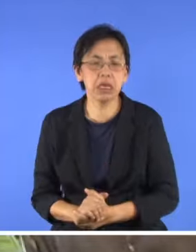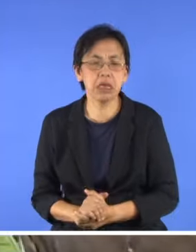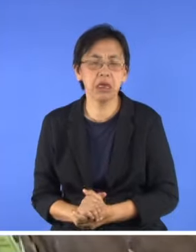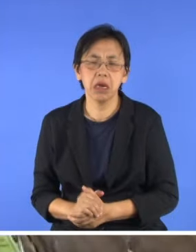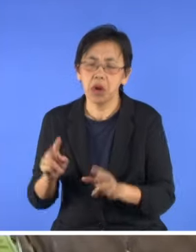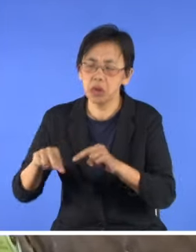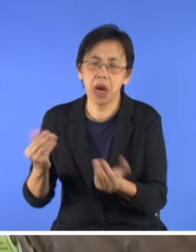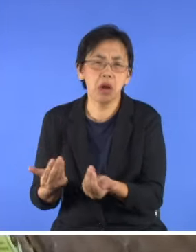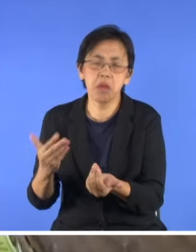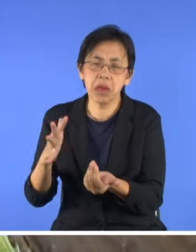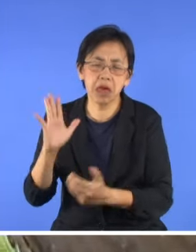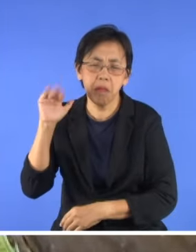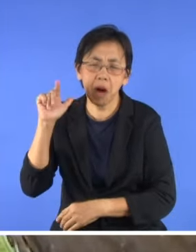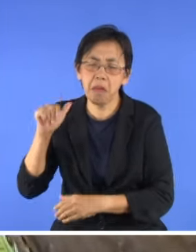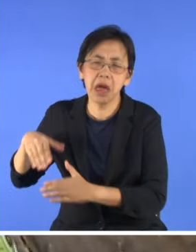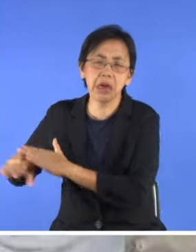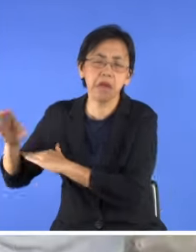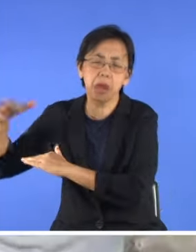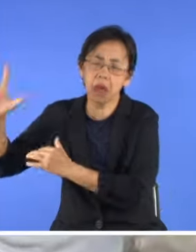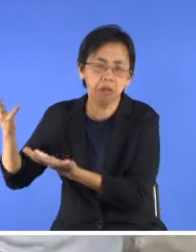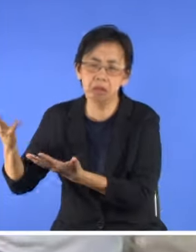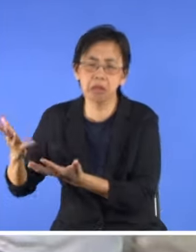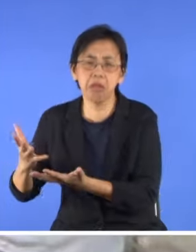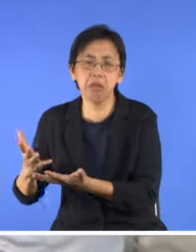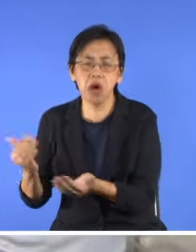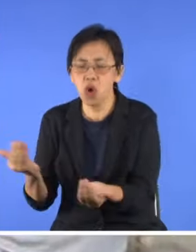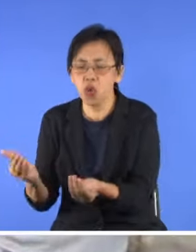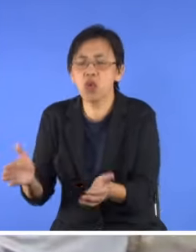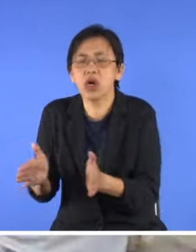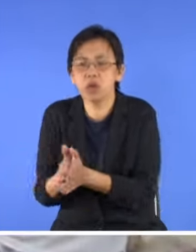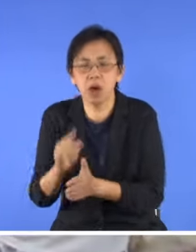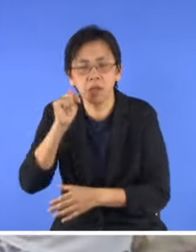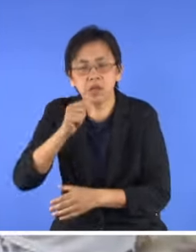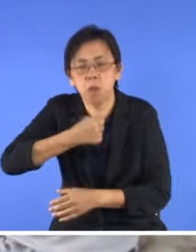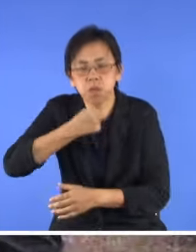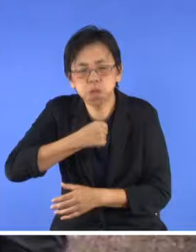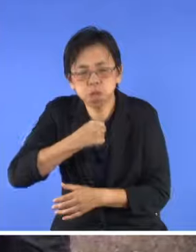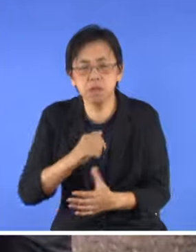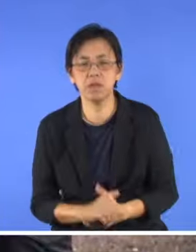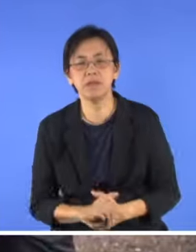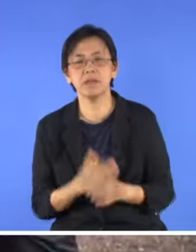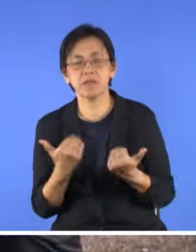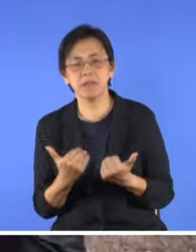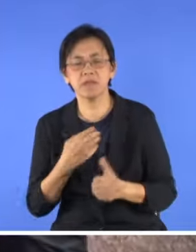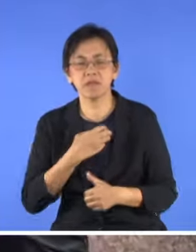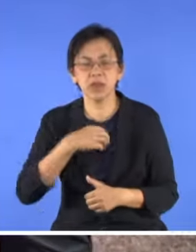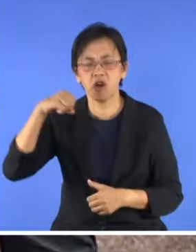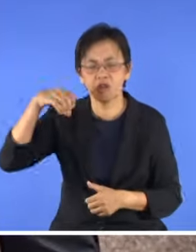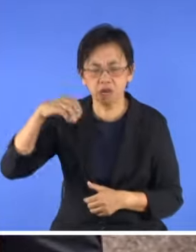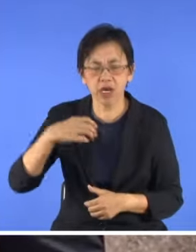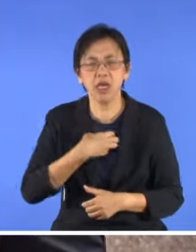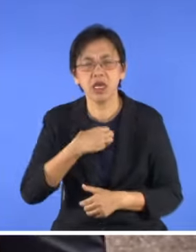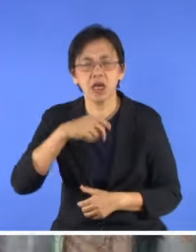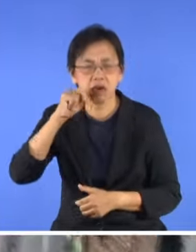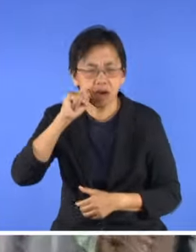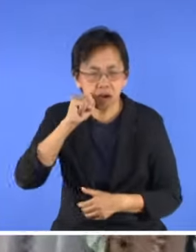แลลูกเลยเป็นพ่อเป็นแม่ก็หนีไปหายไปปล่อยให้ลูกอยู่กับตาตอนเยแน่นอนฮะหน้องนี่อยากได้ไฟหน้องนี่อยากได้